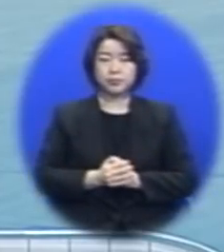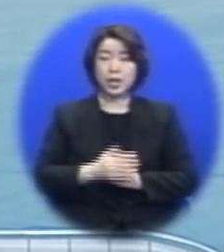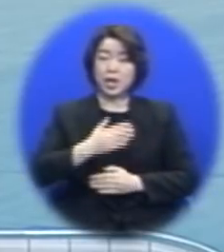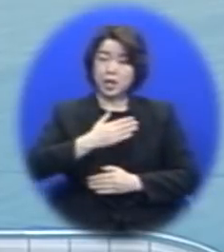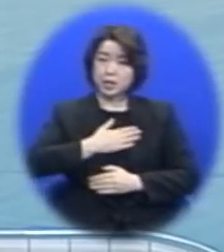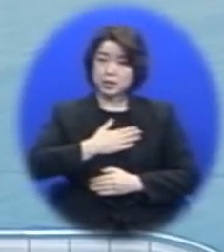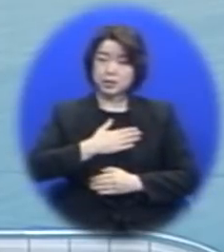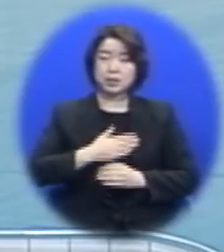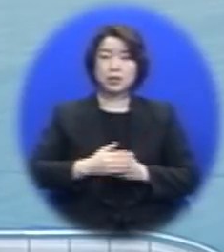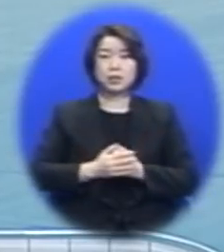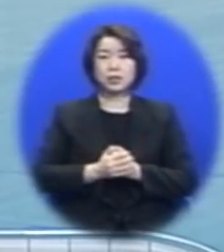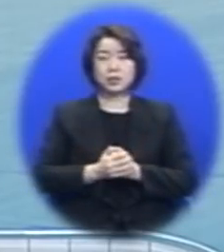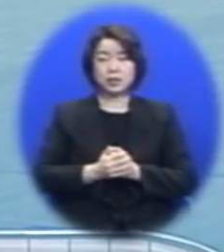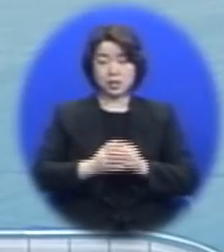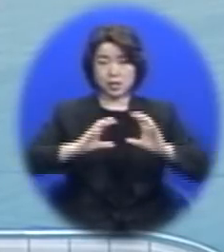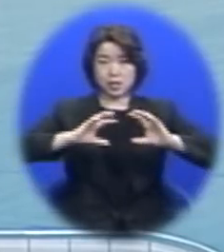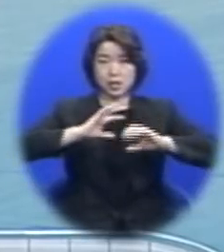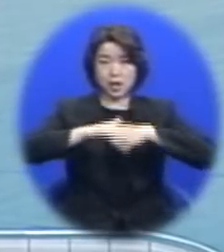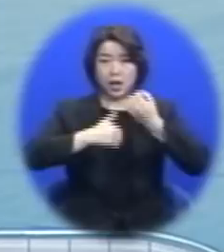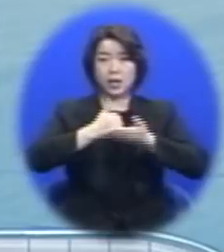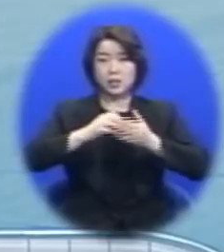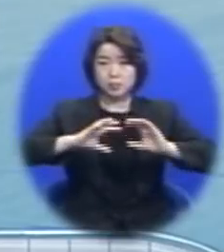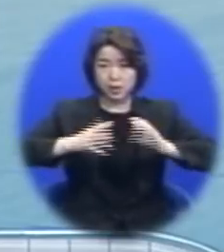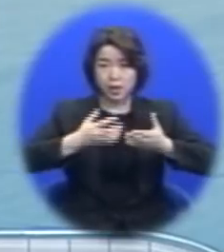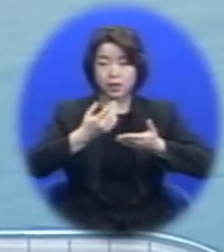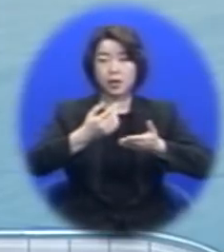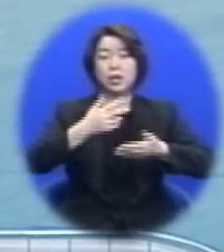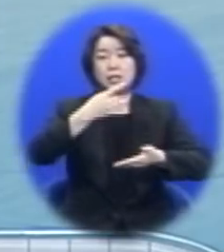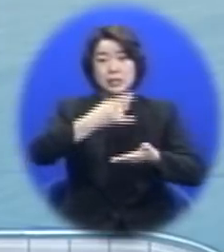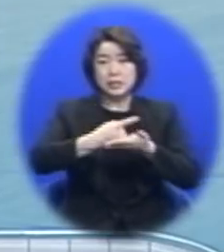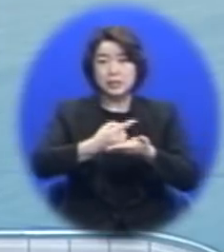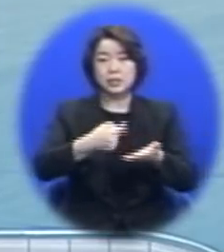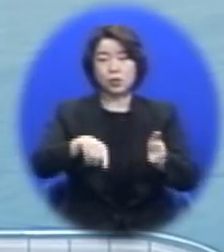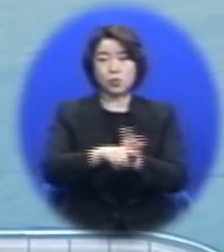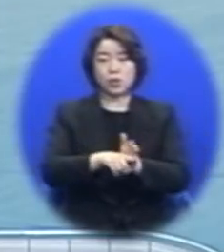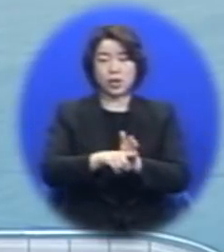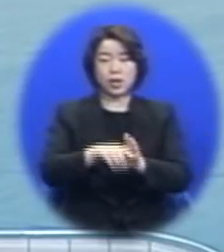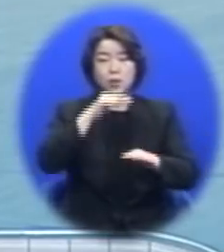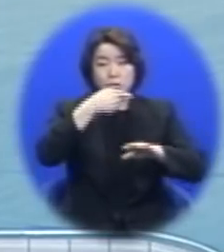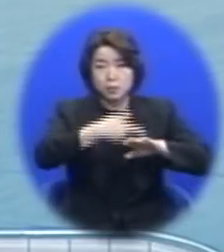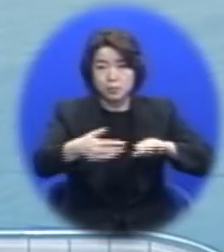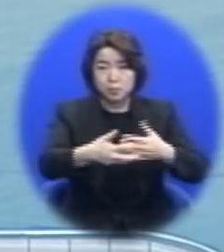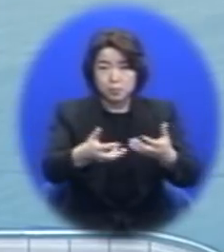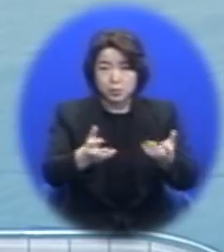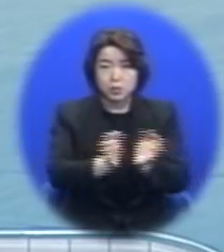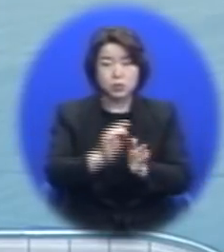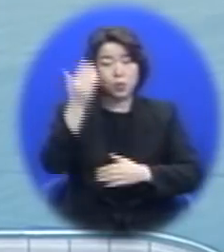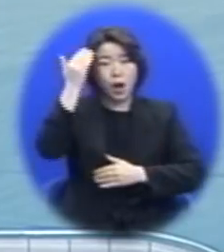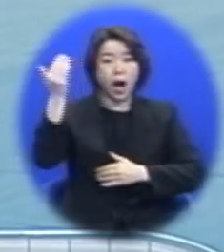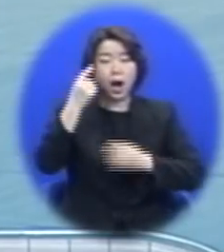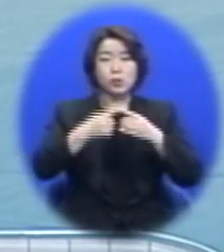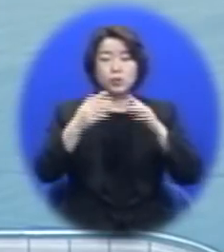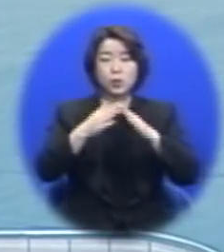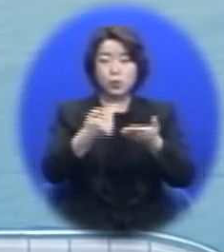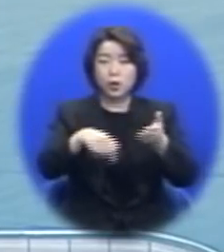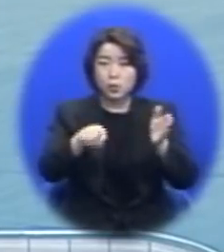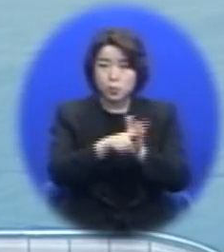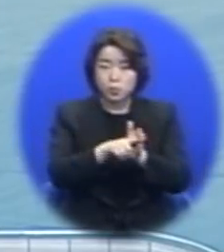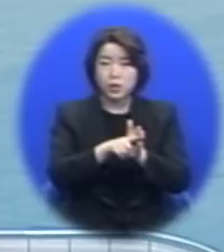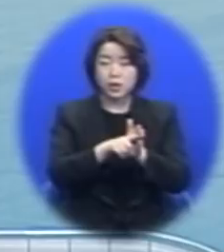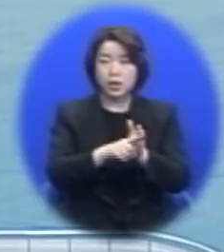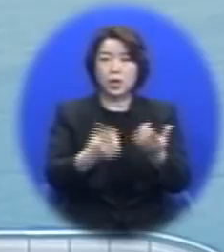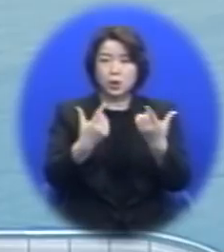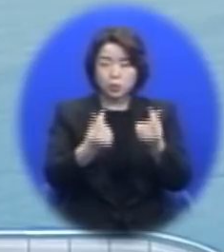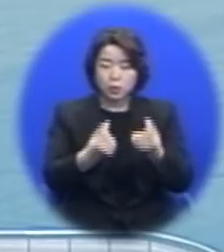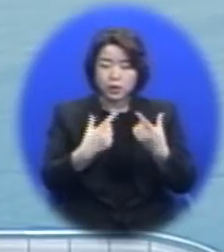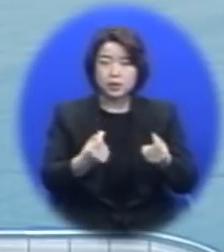제가 하나님의 나라와 의를 위해 우리 민족과 한국 교회를 위해서 기도해야 되겠다는 마음을 가졌을 때도